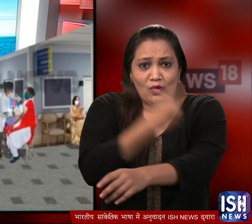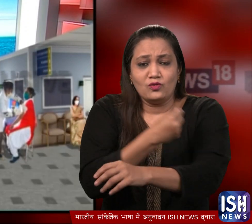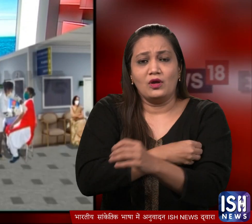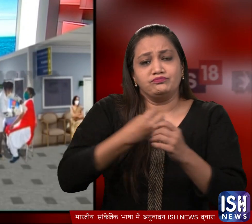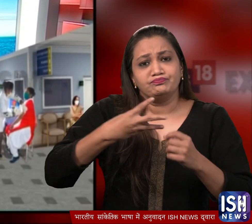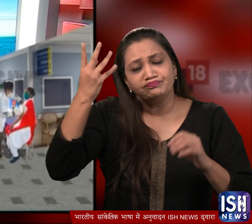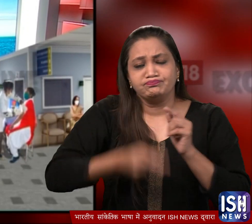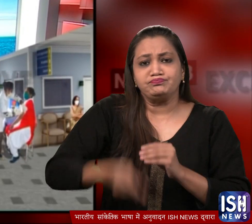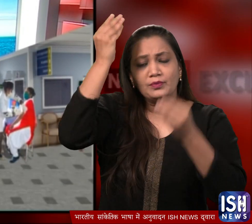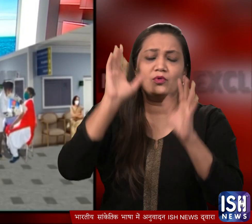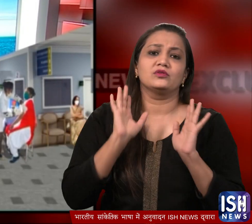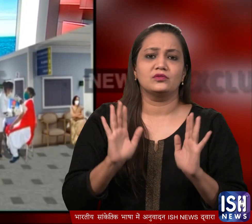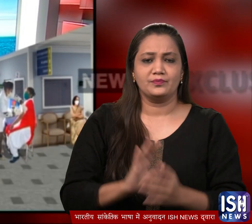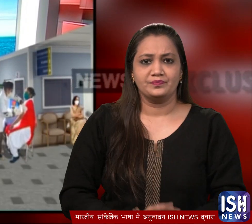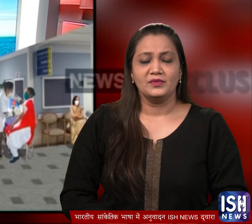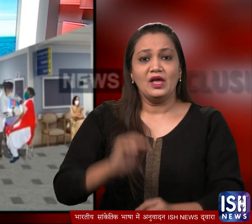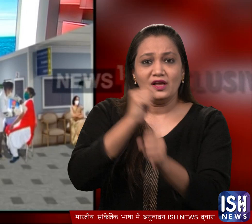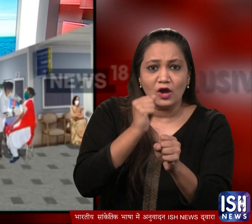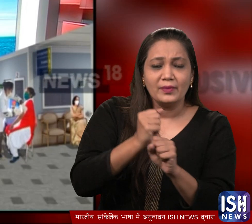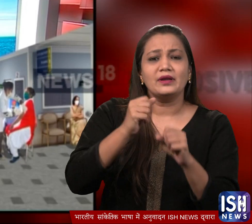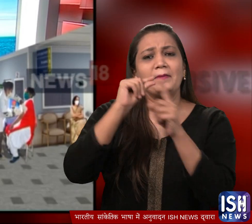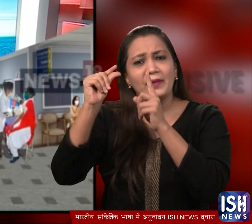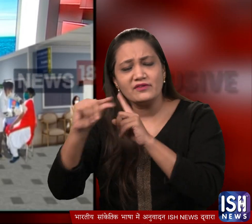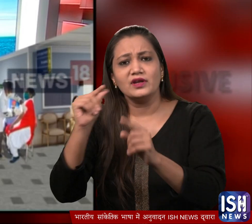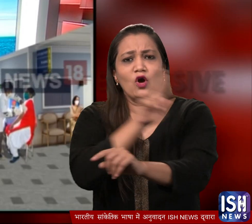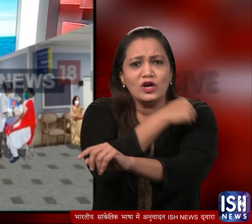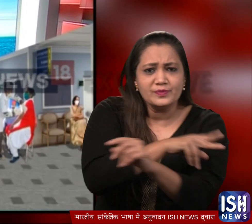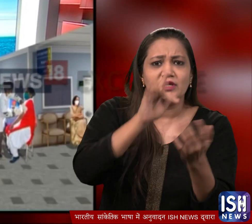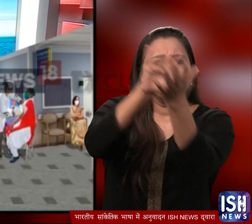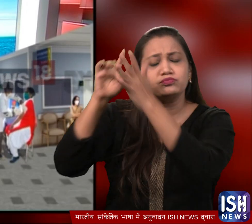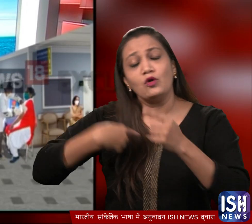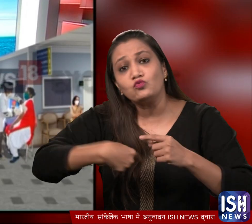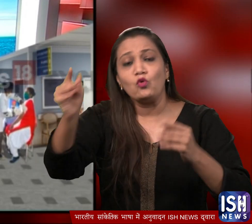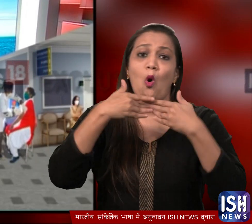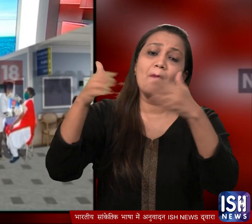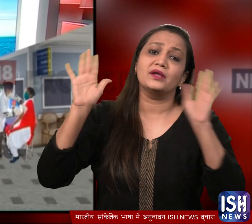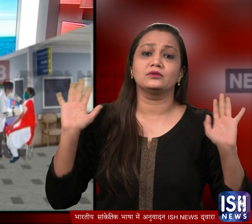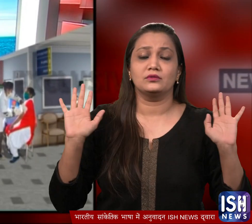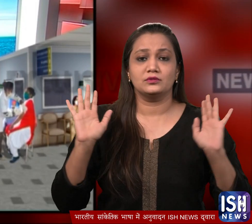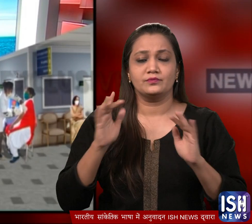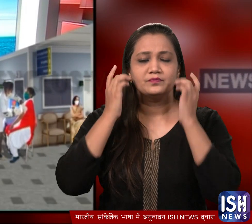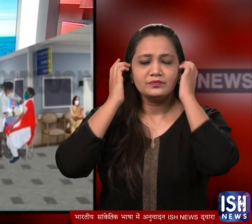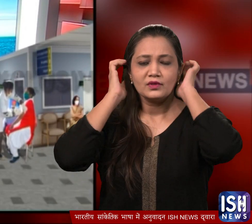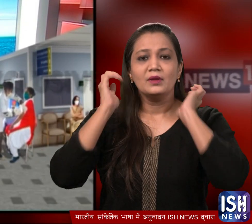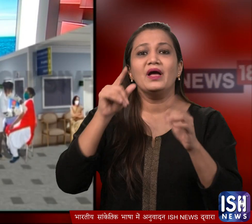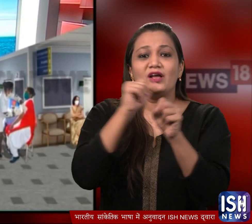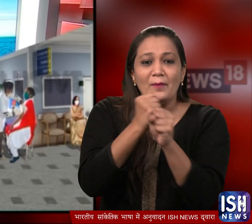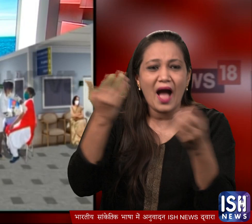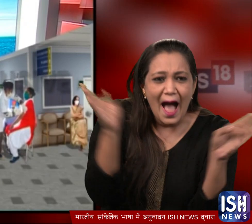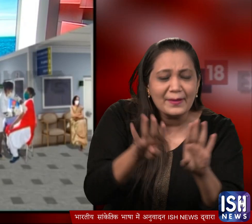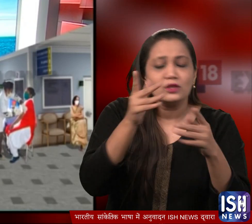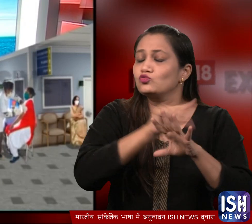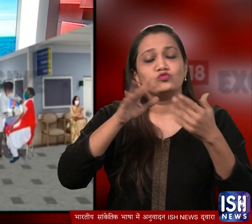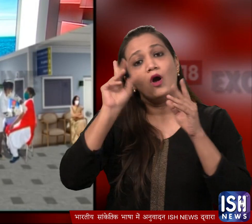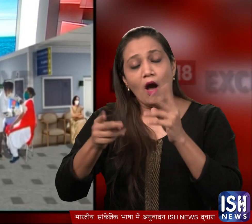लगाई जाएगी। इसके तहत सरकारी और निजी दोनों वैक्सीन केंद्र रोजाना खुले रहेंगे। यही नहीं, सरकारी छुट्टी वाले दिन भी इस अभियान